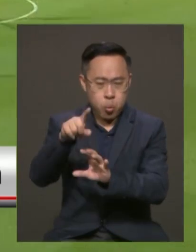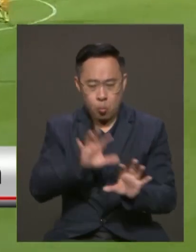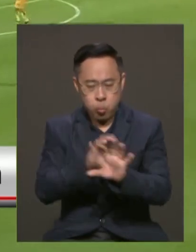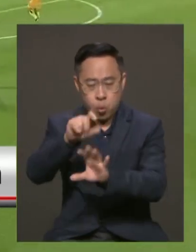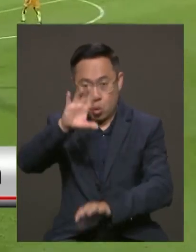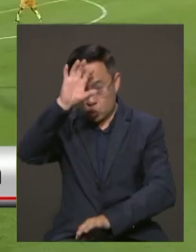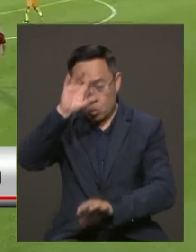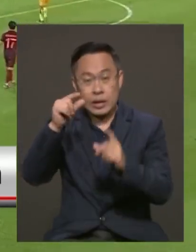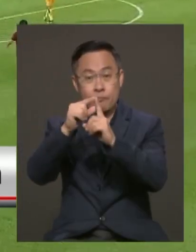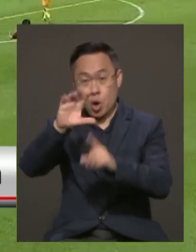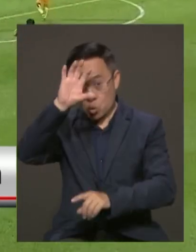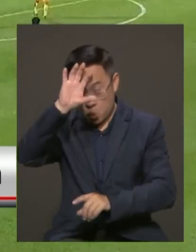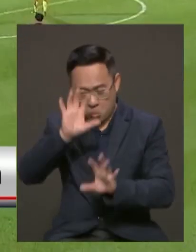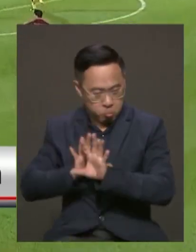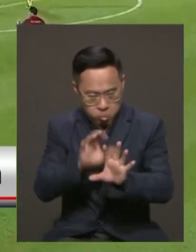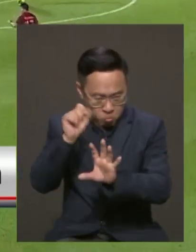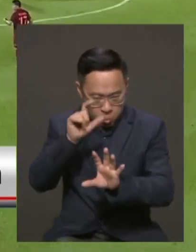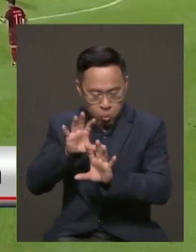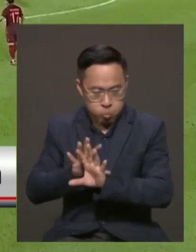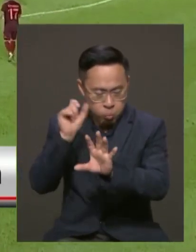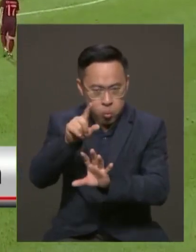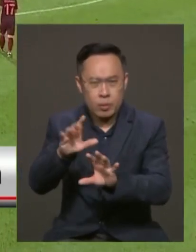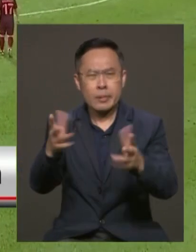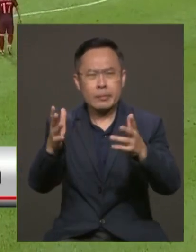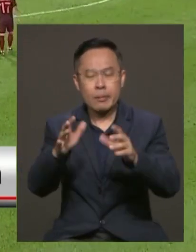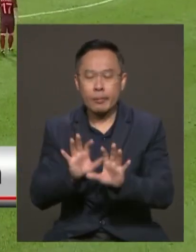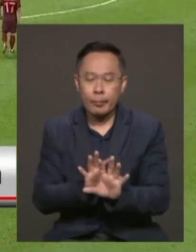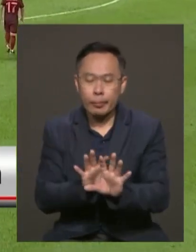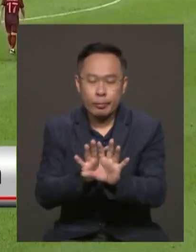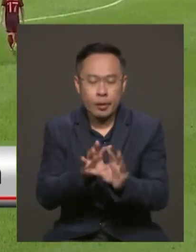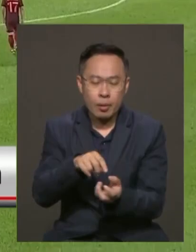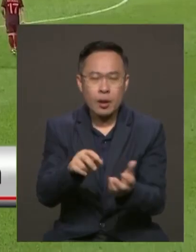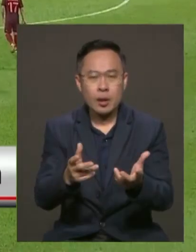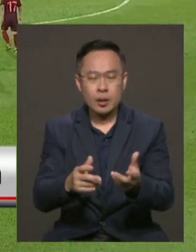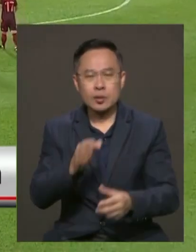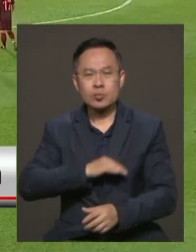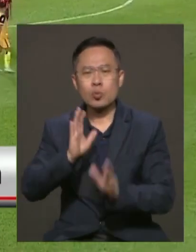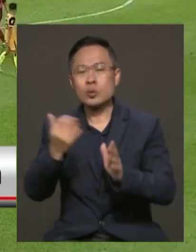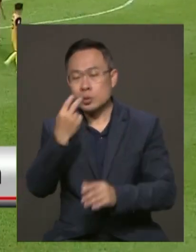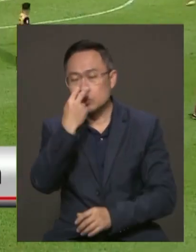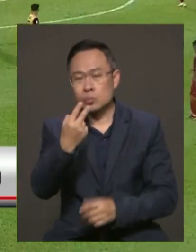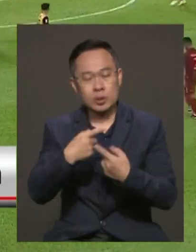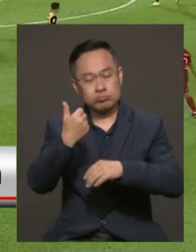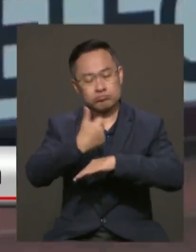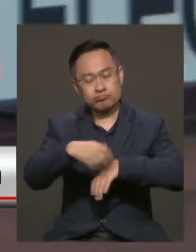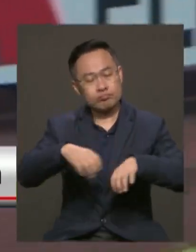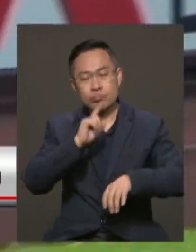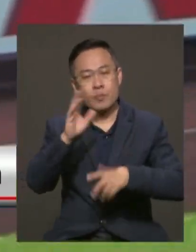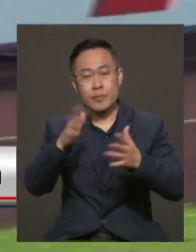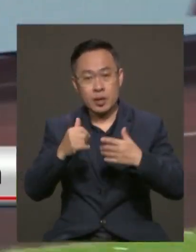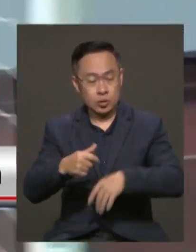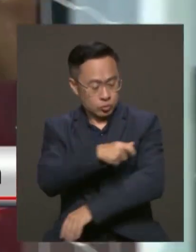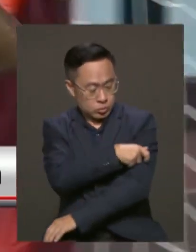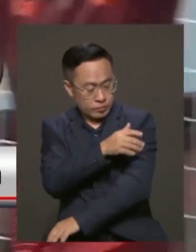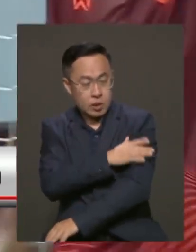ในส่วนของธีรธรบุญมาทันกัปตันทีมค่ะก็บอกว่าถือว่าเราเก็บ3แต้มได้ตามเป้าหมายและเกมนี้ถือเป็นเก